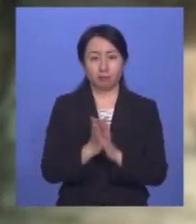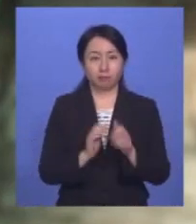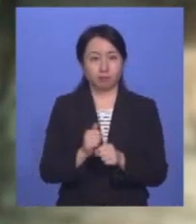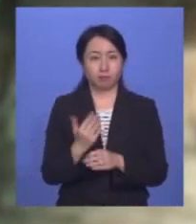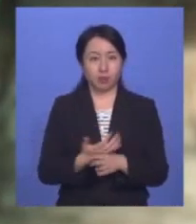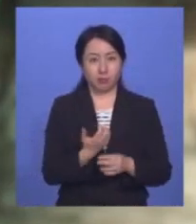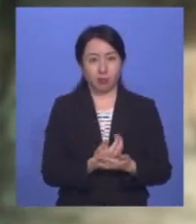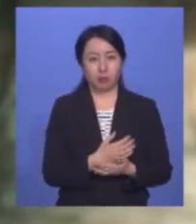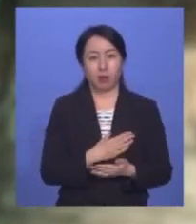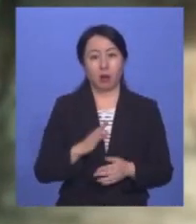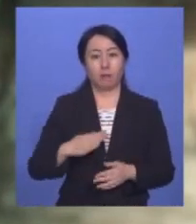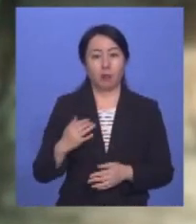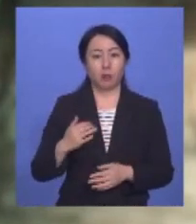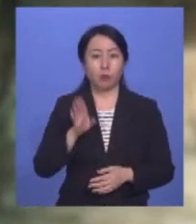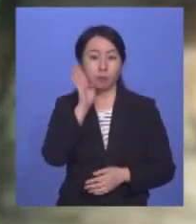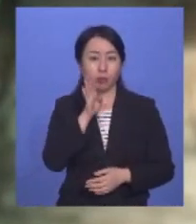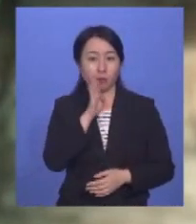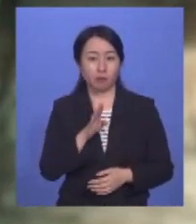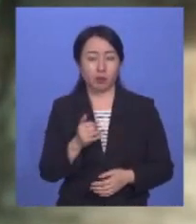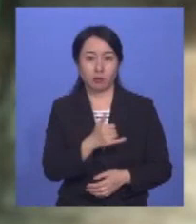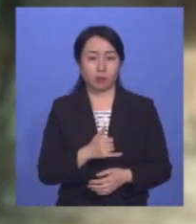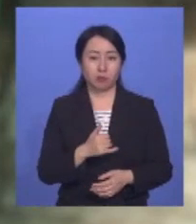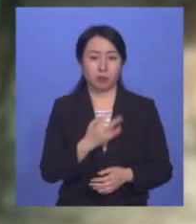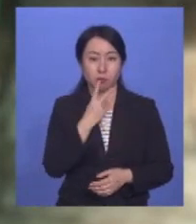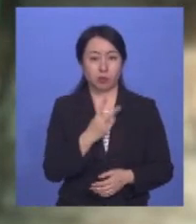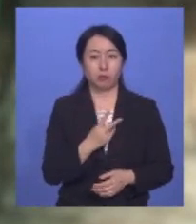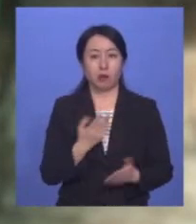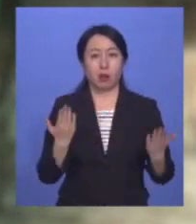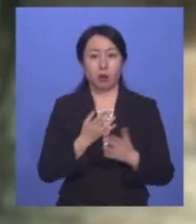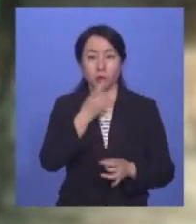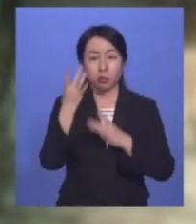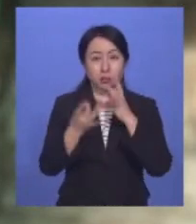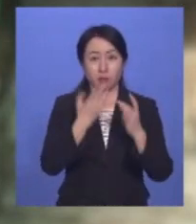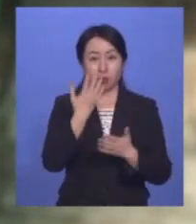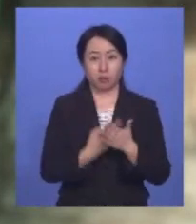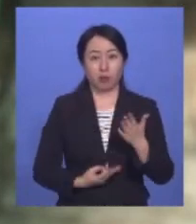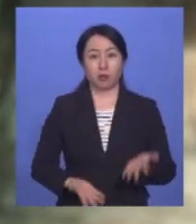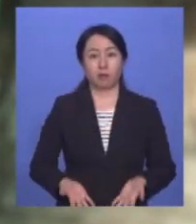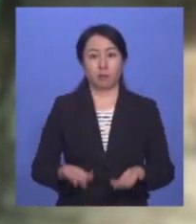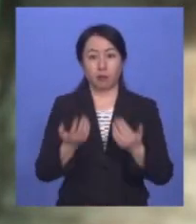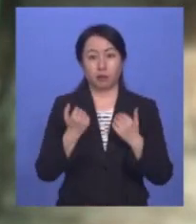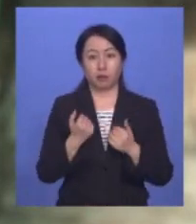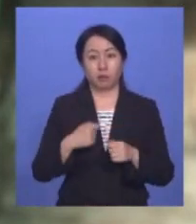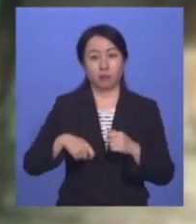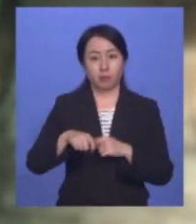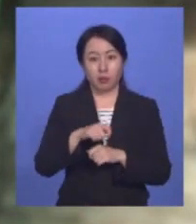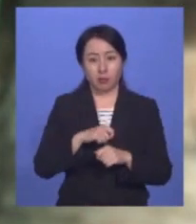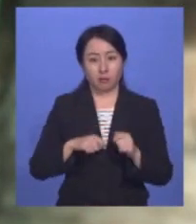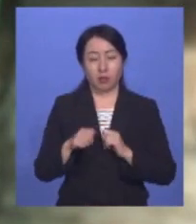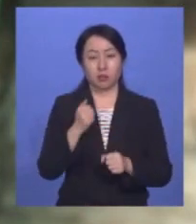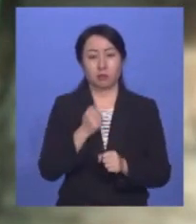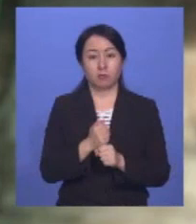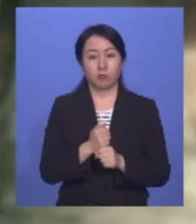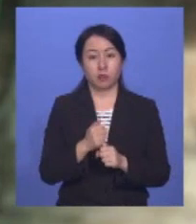после сорняков идет поливка у нас. Вот, смотрим, какой цветок упал, мы его поднимаем, подвязываем, делаем соответствующий